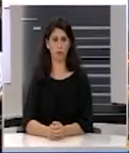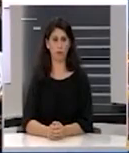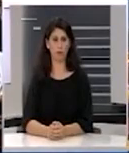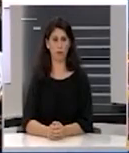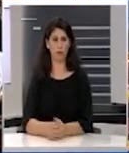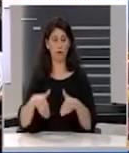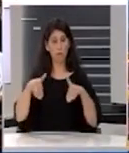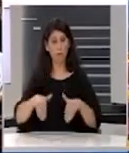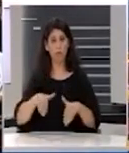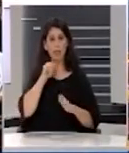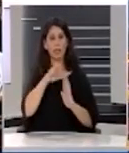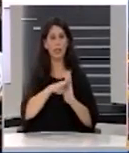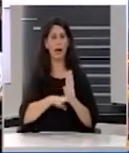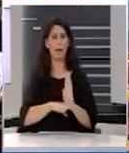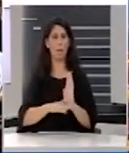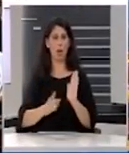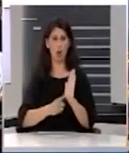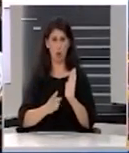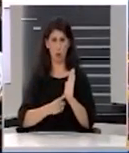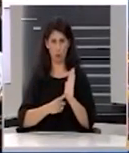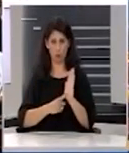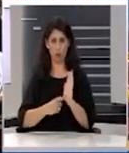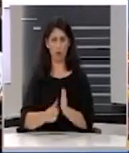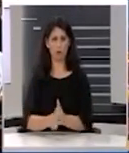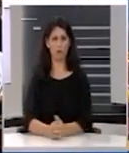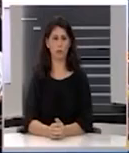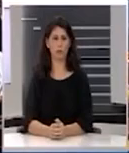θα υπακούω στο Σύνταγμα και τους νόμους